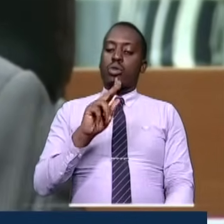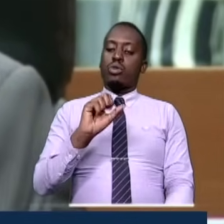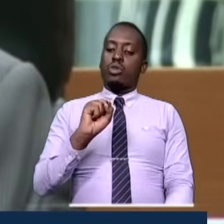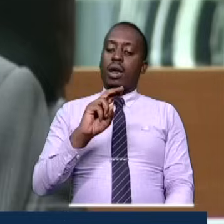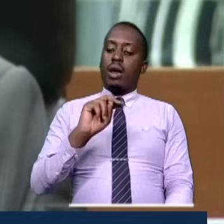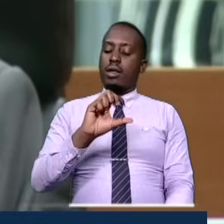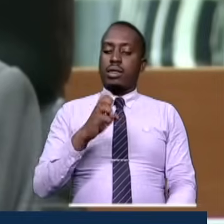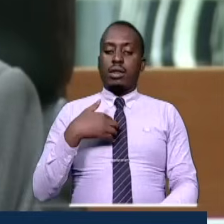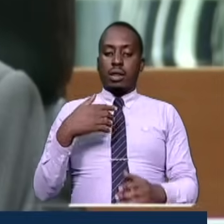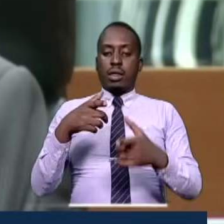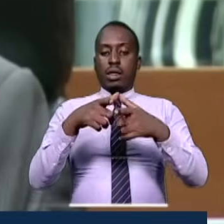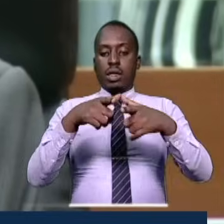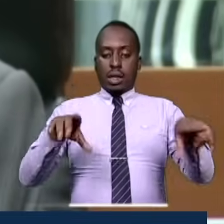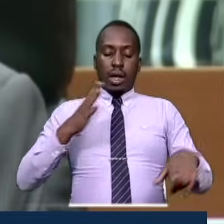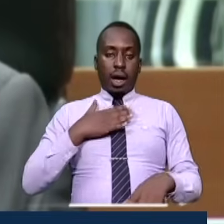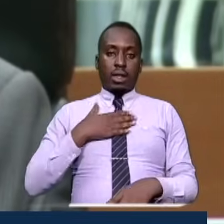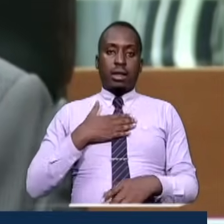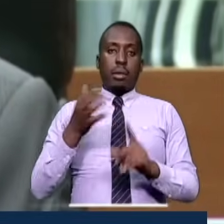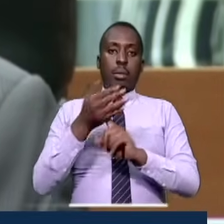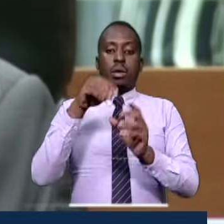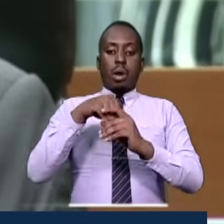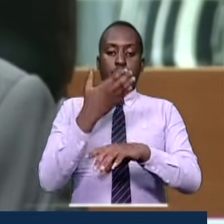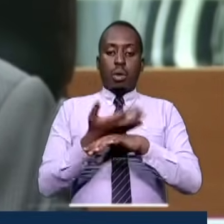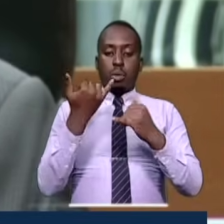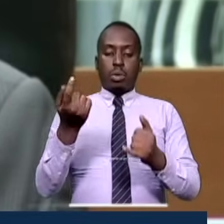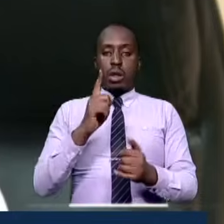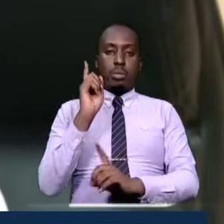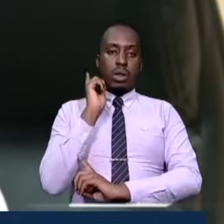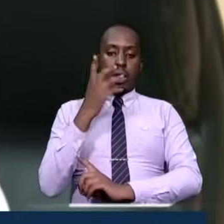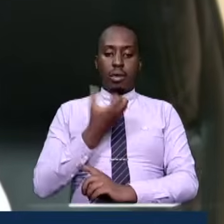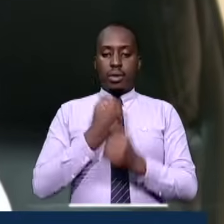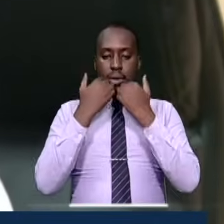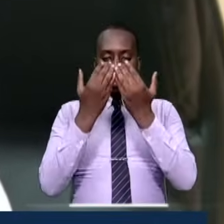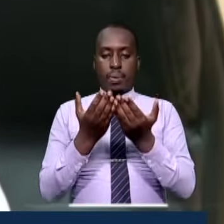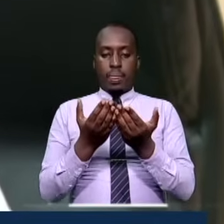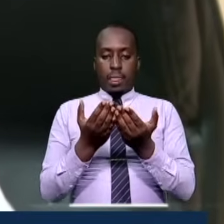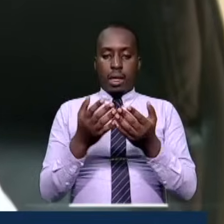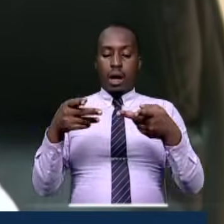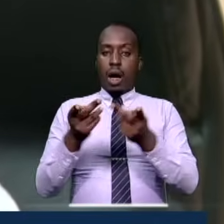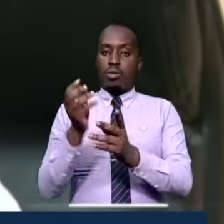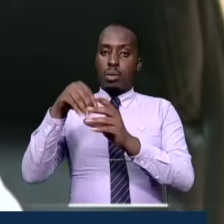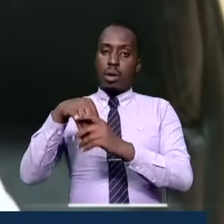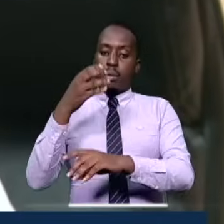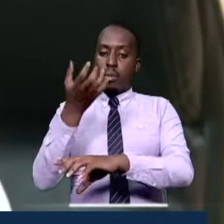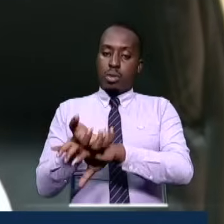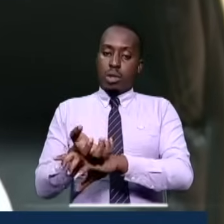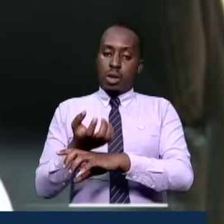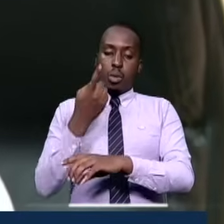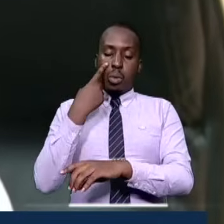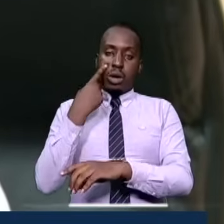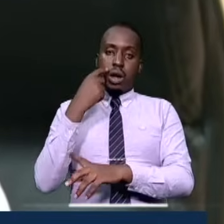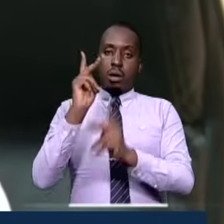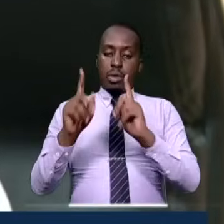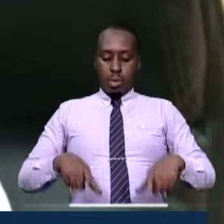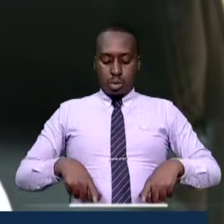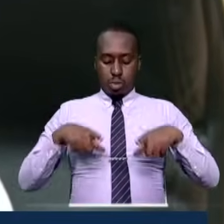yacu bahabonye amabuye none nta mutekano bagifite. Hari ibirombe by'amabuye usanga